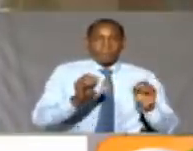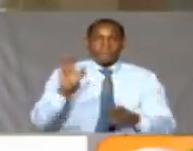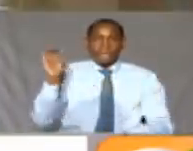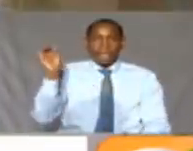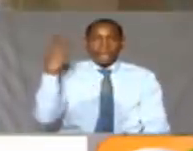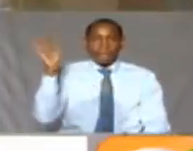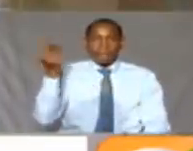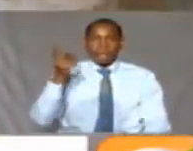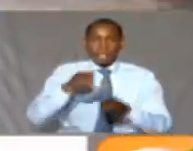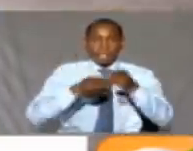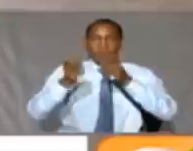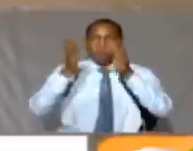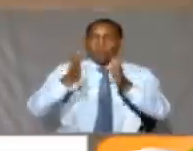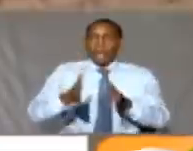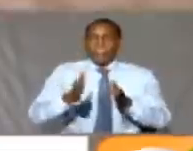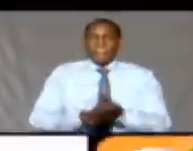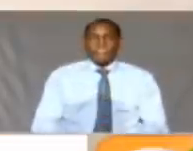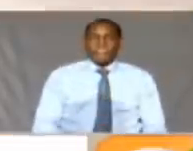operator.